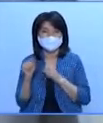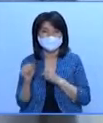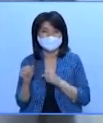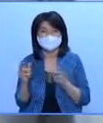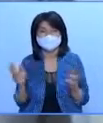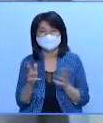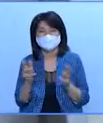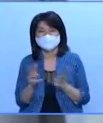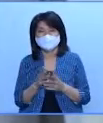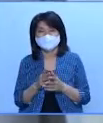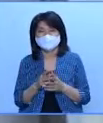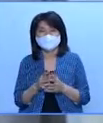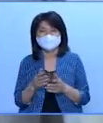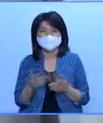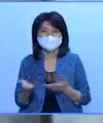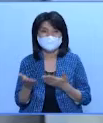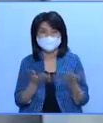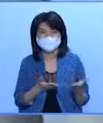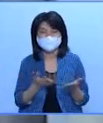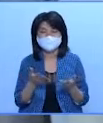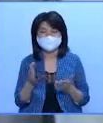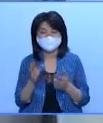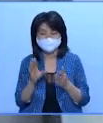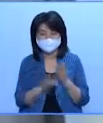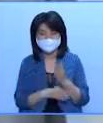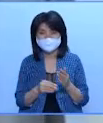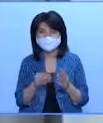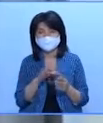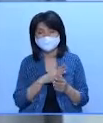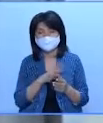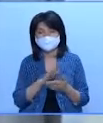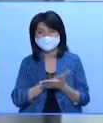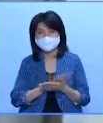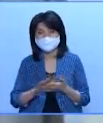толық қамтамасыз етілген. Шақырудан келген соң залалсыздандырудан өткізіледі.